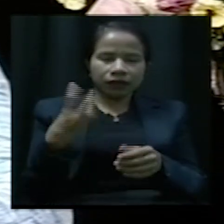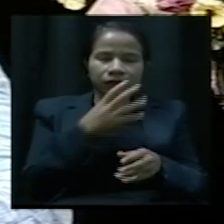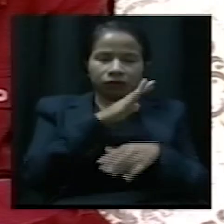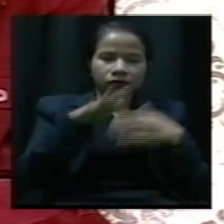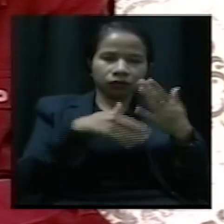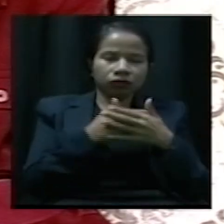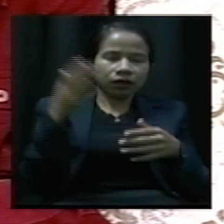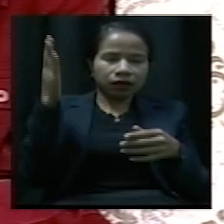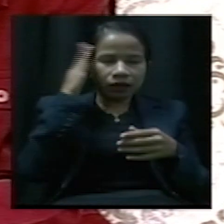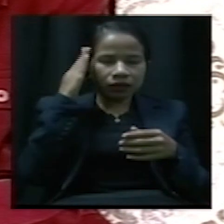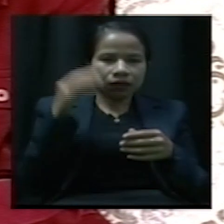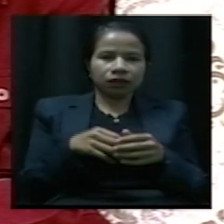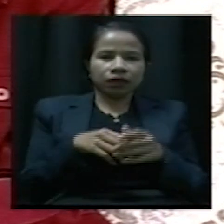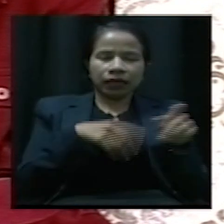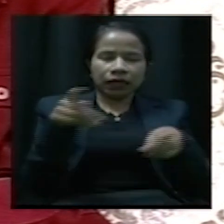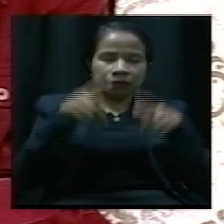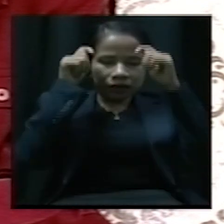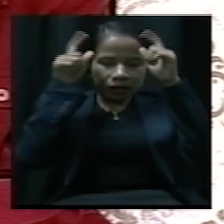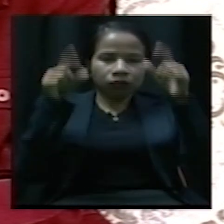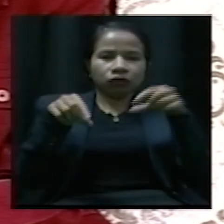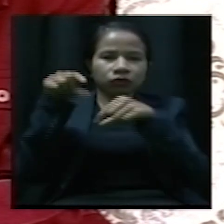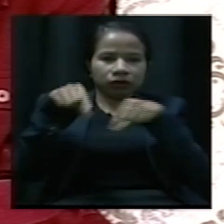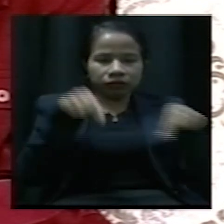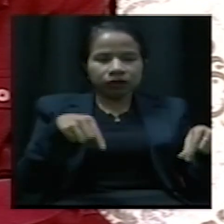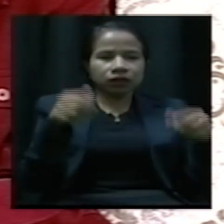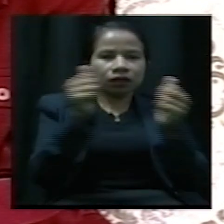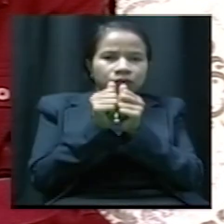Ita hoto tena katak Timor oan ho defisiensia total hamutu